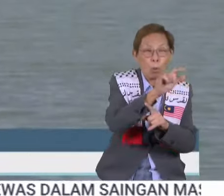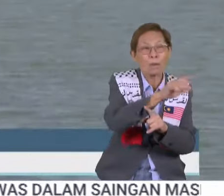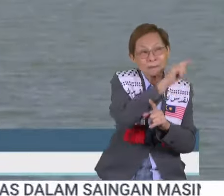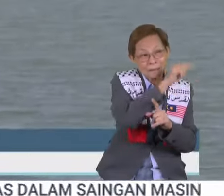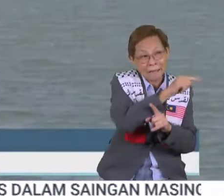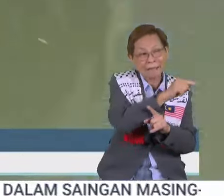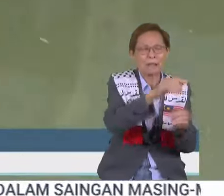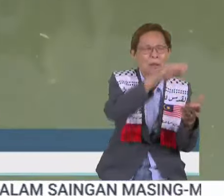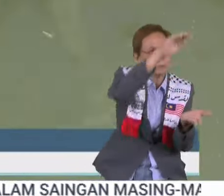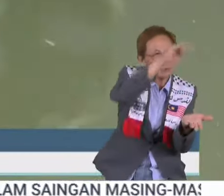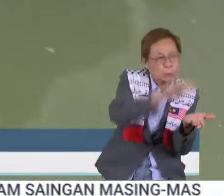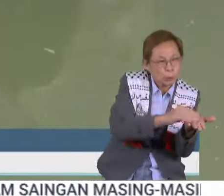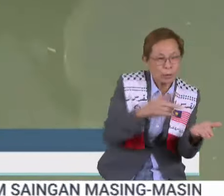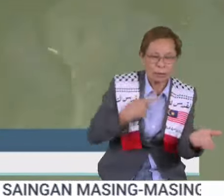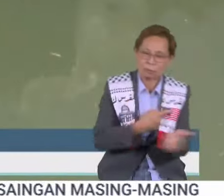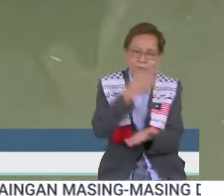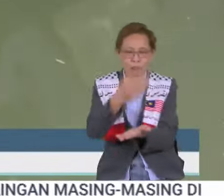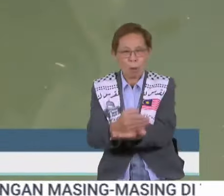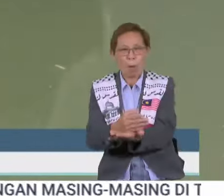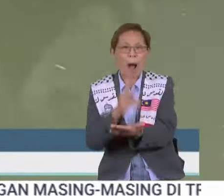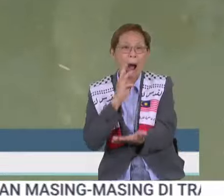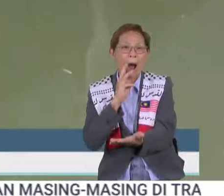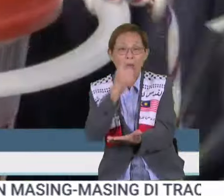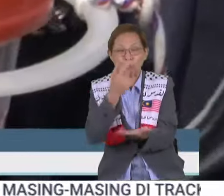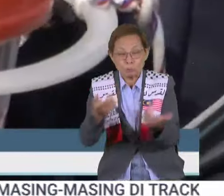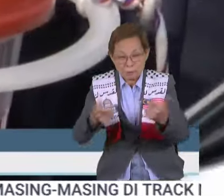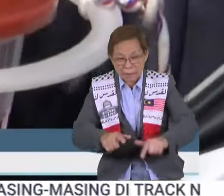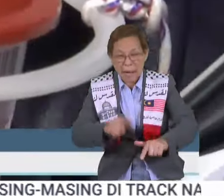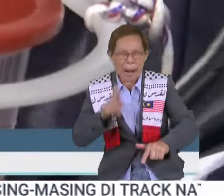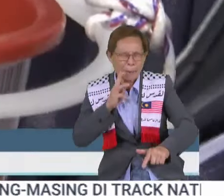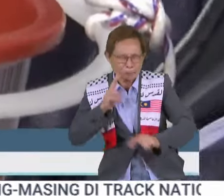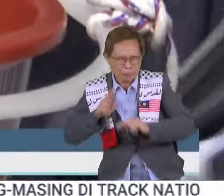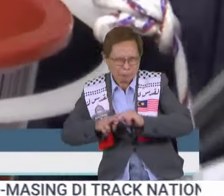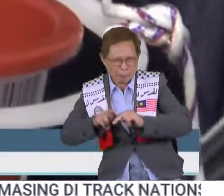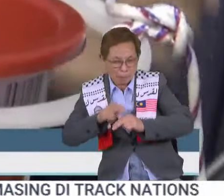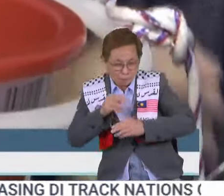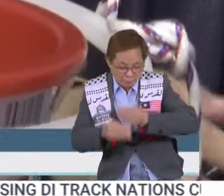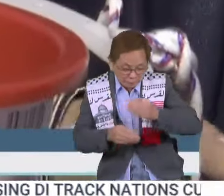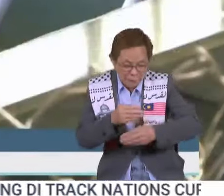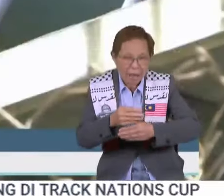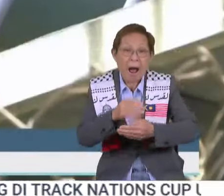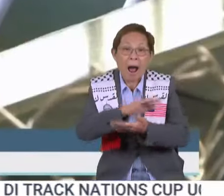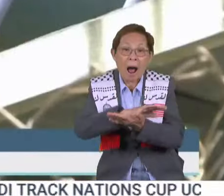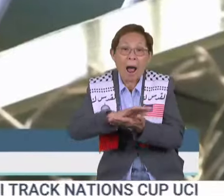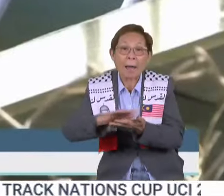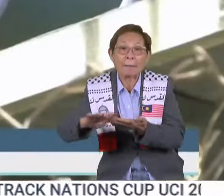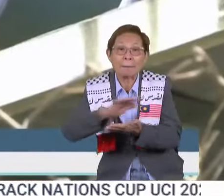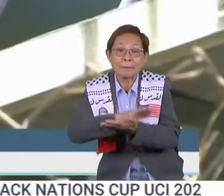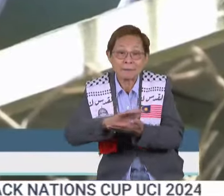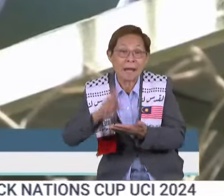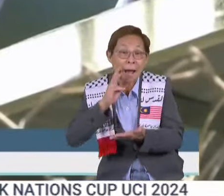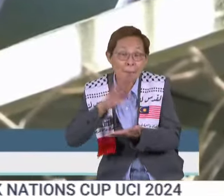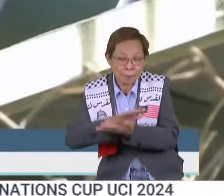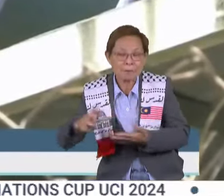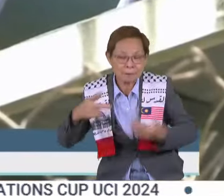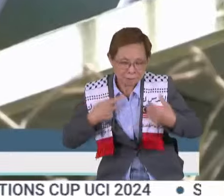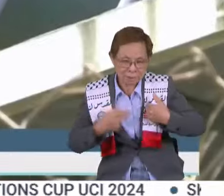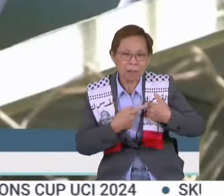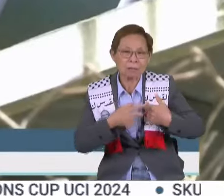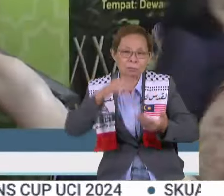terpaksa menghentikan untuk mengelakkan kejadian air masin diproses sebagai air terawat. Jadi kita ada